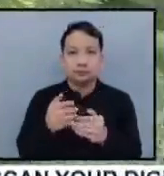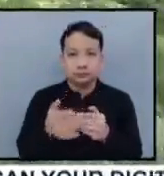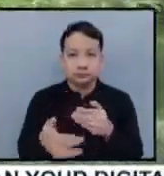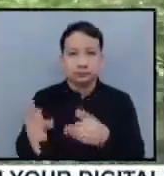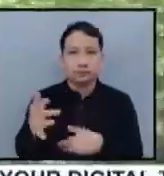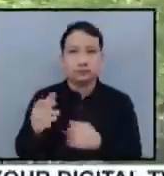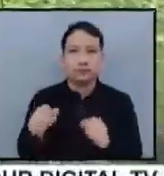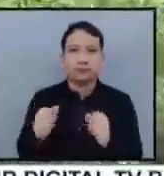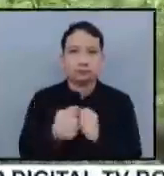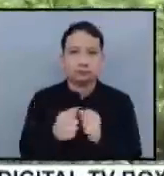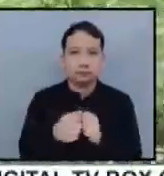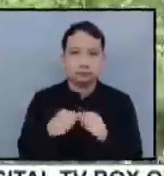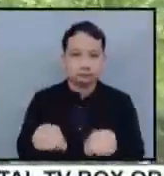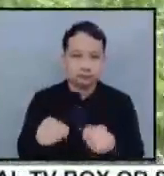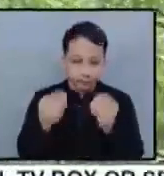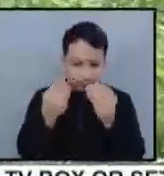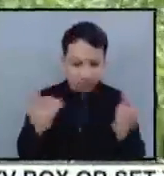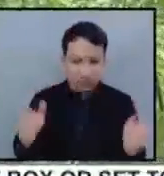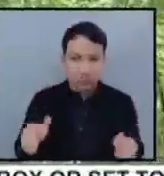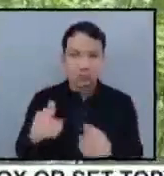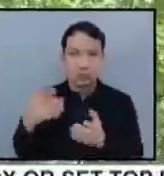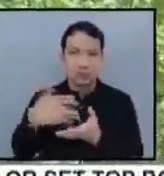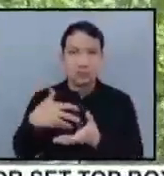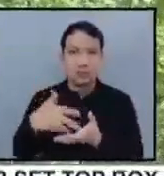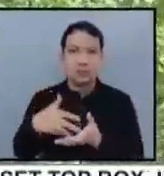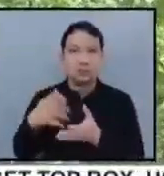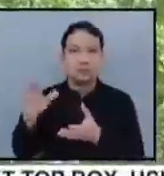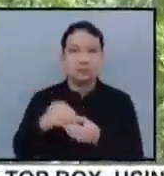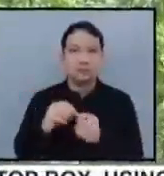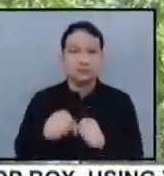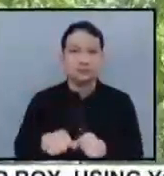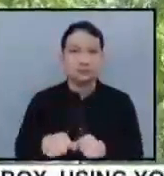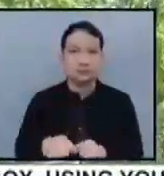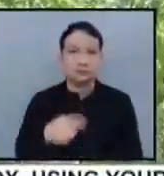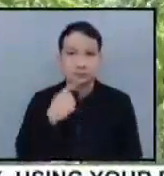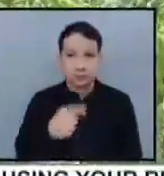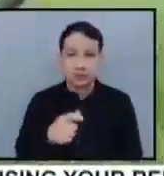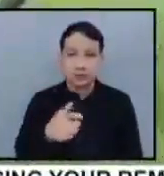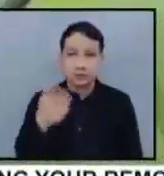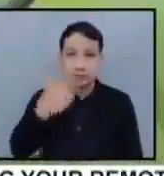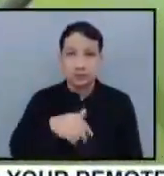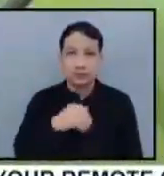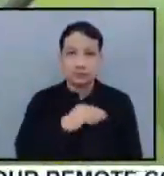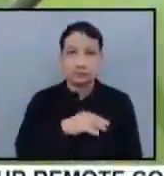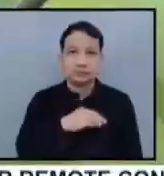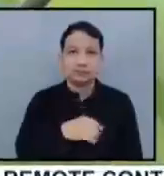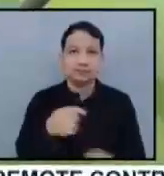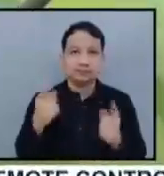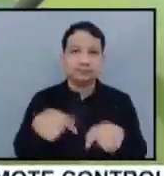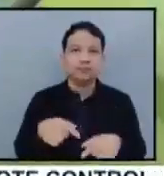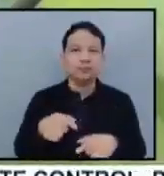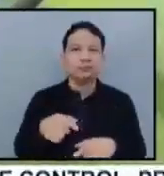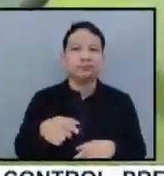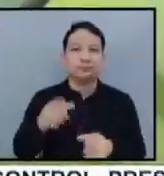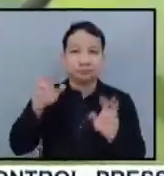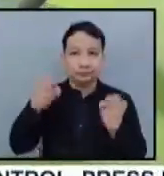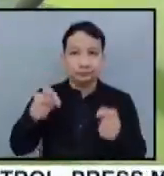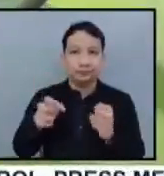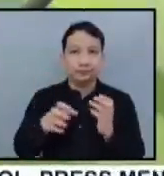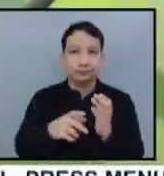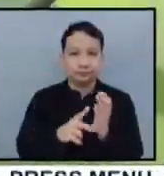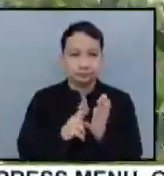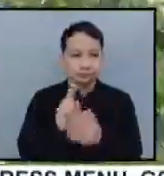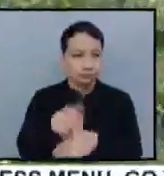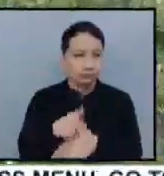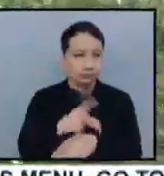mga isinagawang mga pag-aaral, napatunayan na ang bisa at mga benepisyong na ibibigay nito. At isa sa mga halamang gamot na ito ay